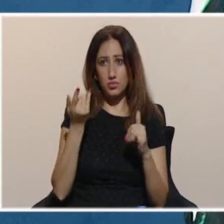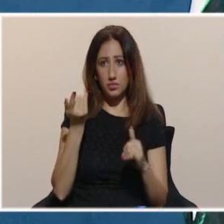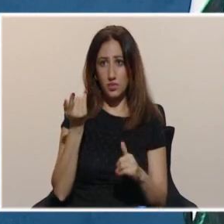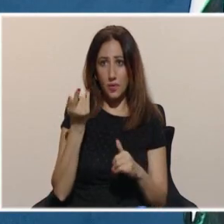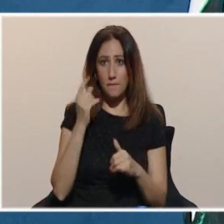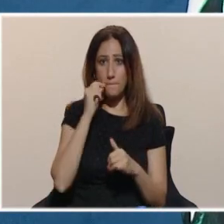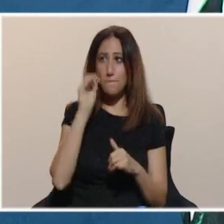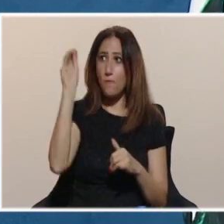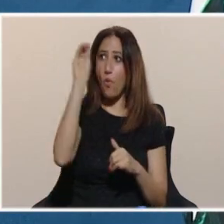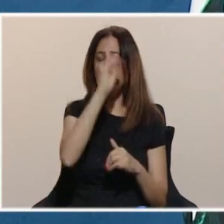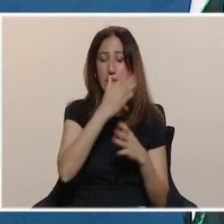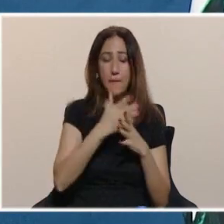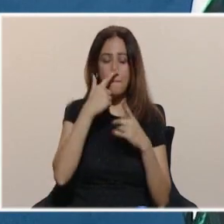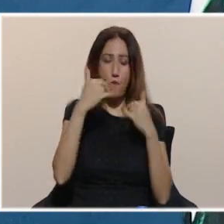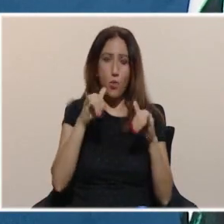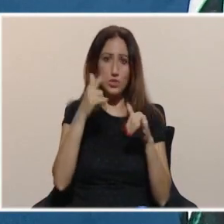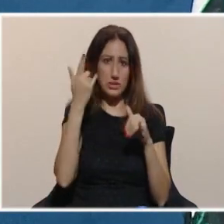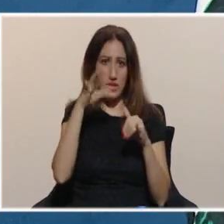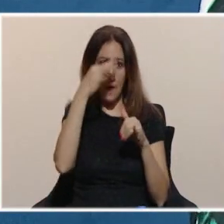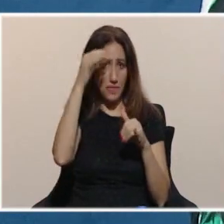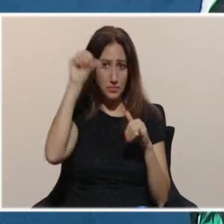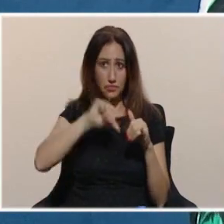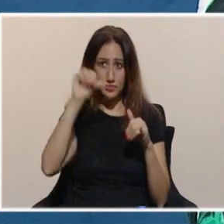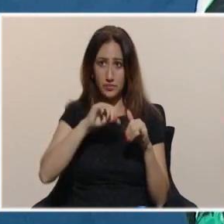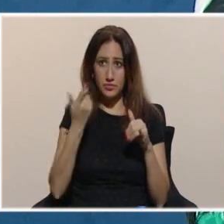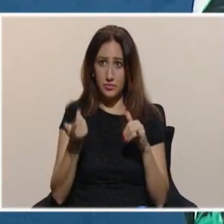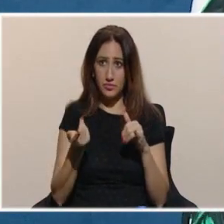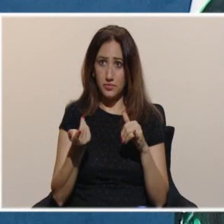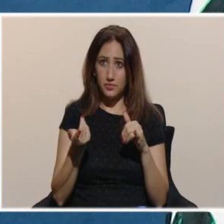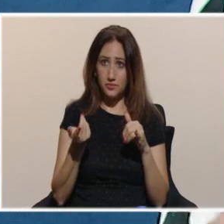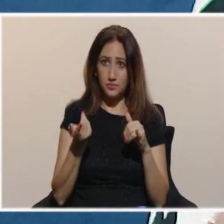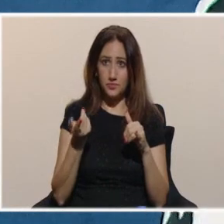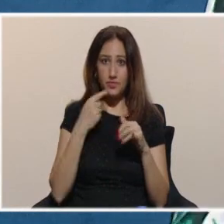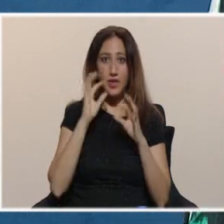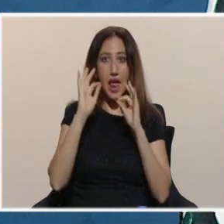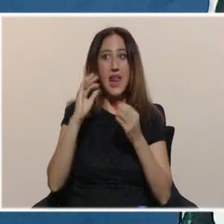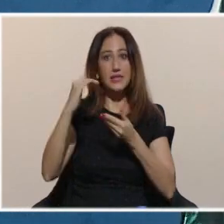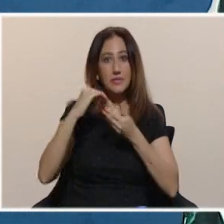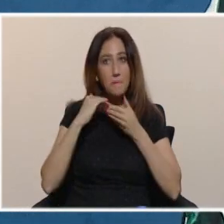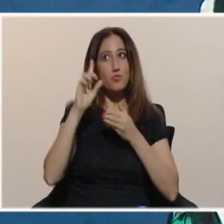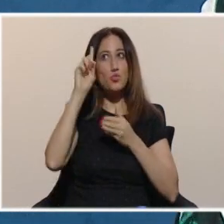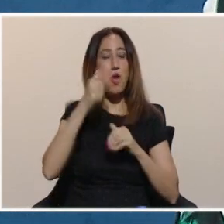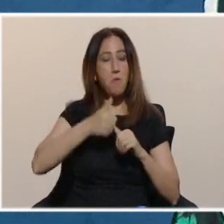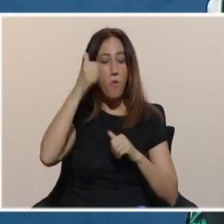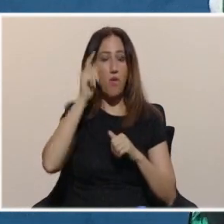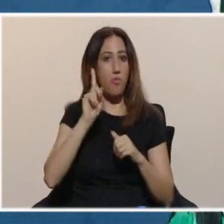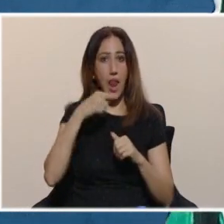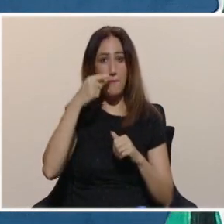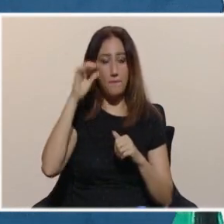طب ليه يا بوب؟ طب ليه التشاؤم ده؟ طب اديني دفعه،